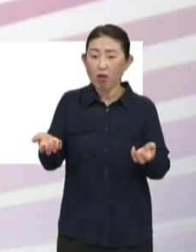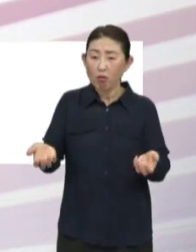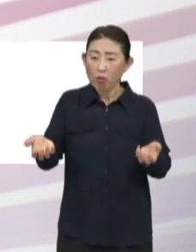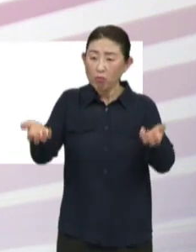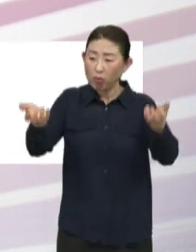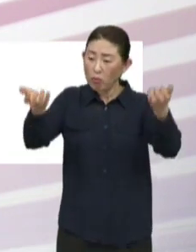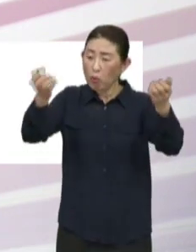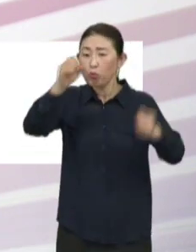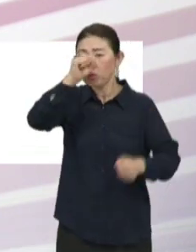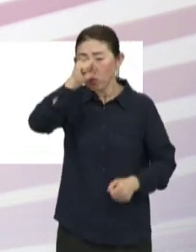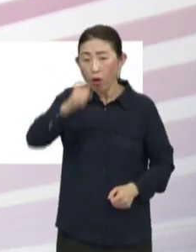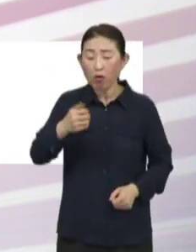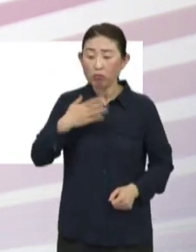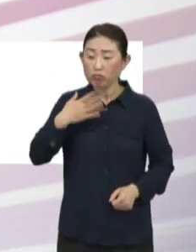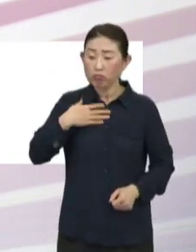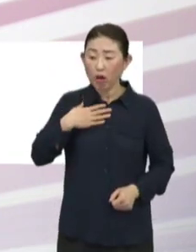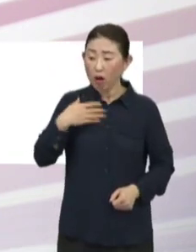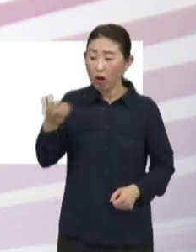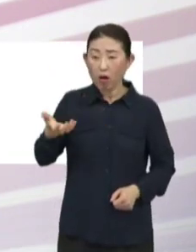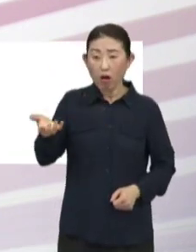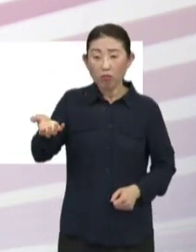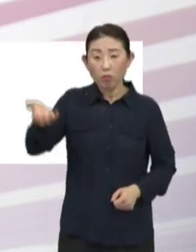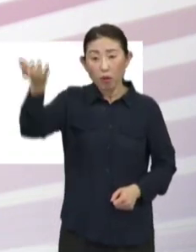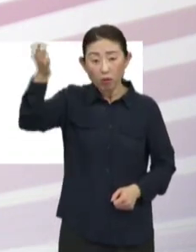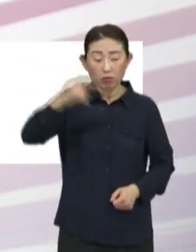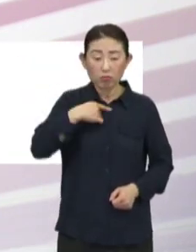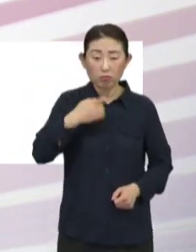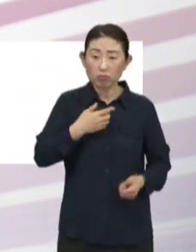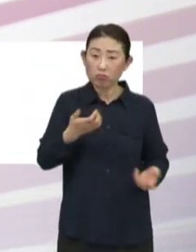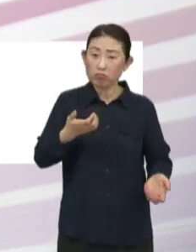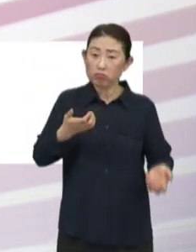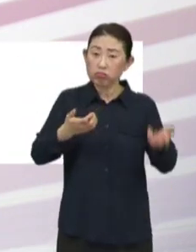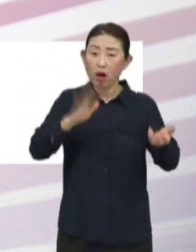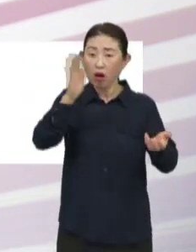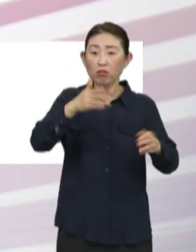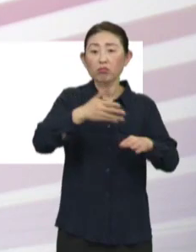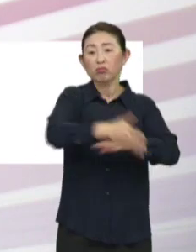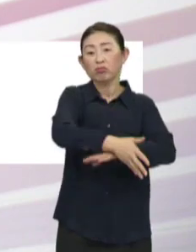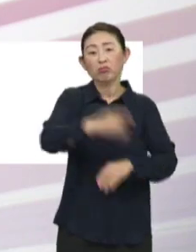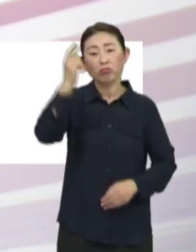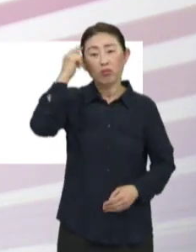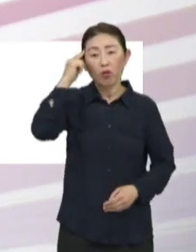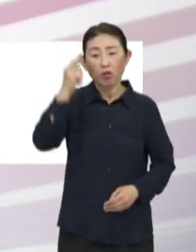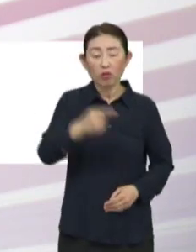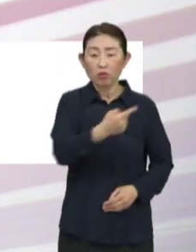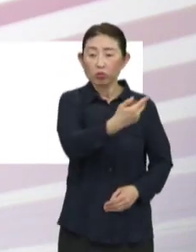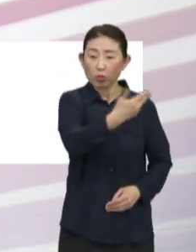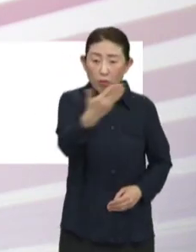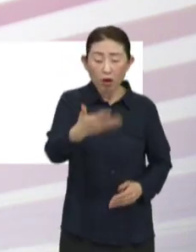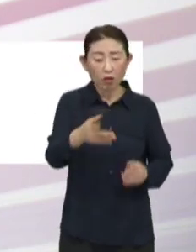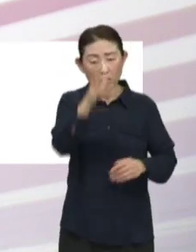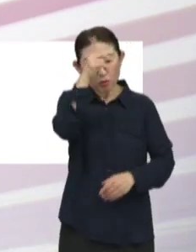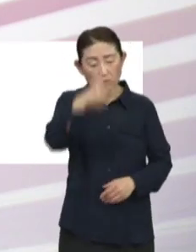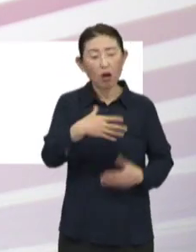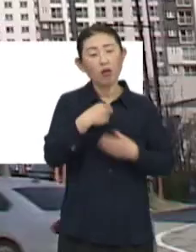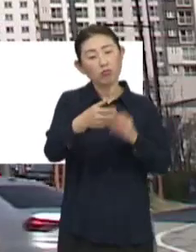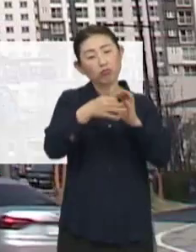공무원들이 빠졌습니다. 그래서 저희가 이제 묻고 싶은 거는 그럼 저희 소방하고 경찰은 재난안전부서가